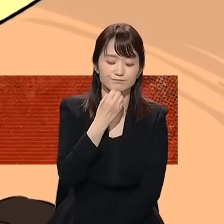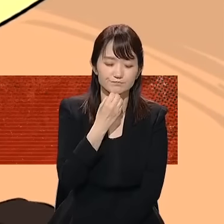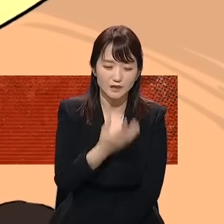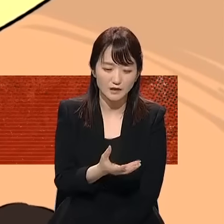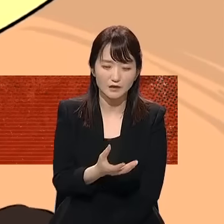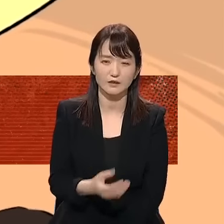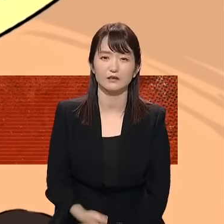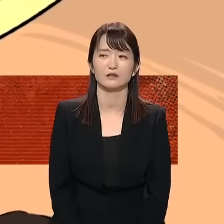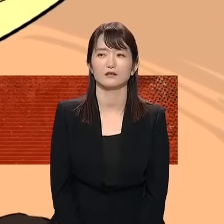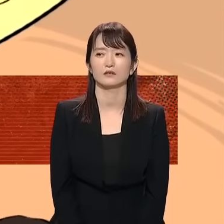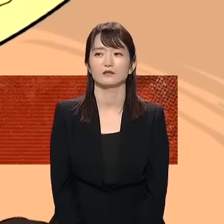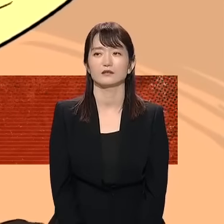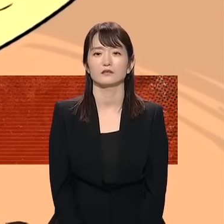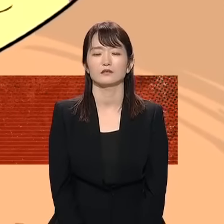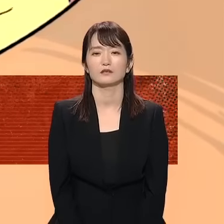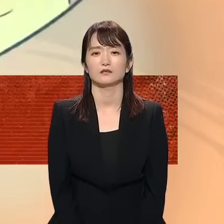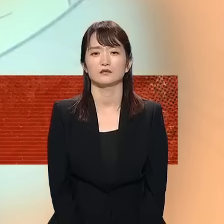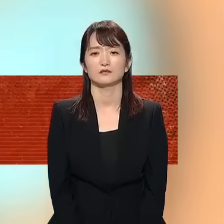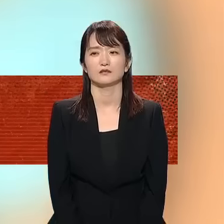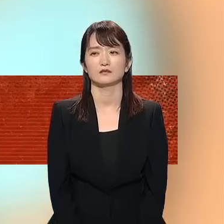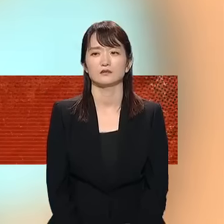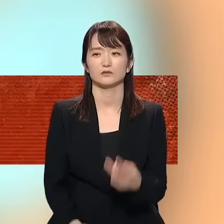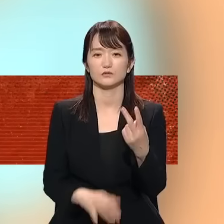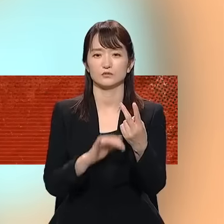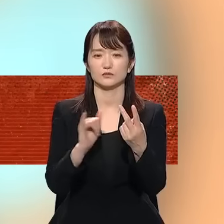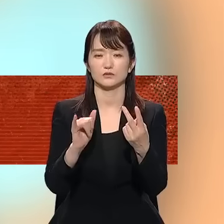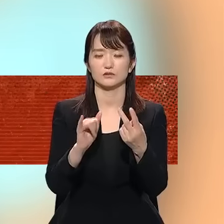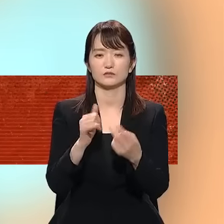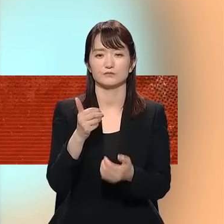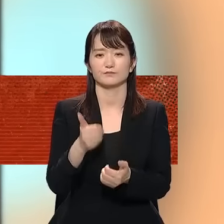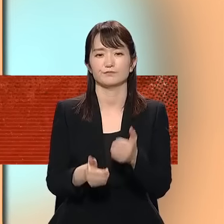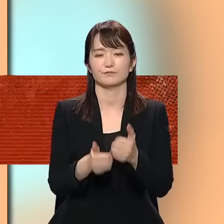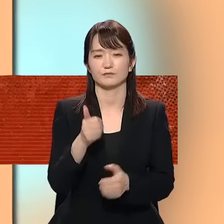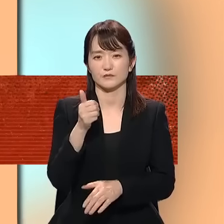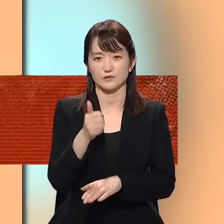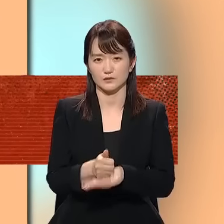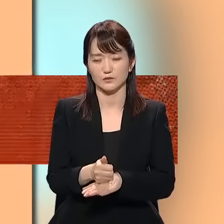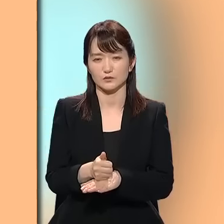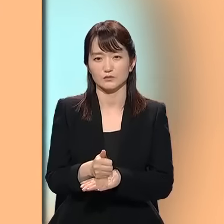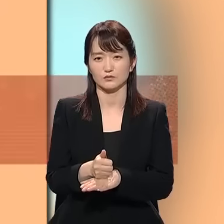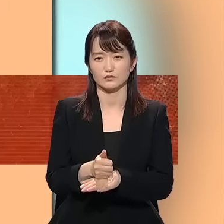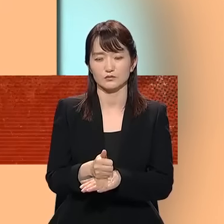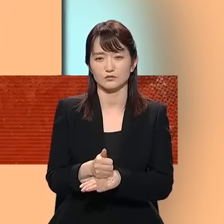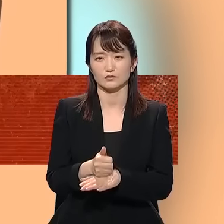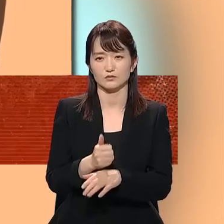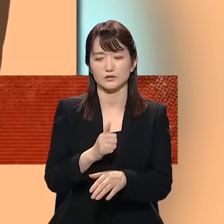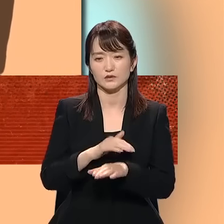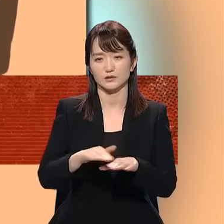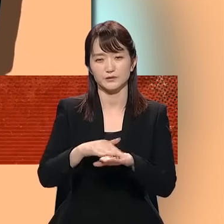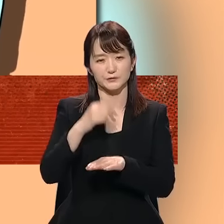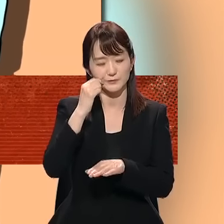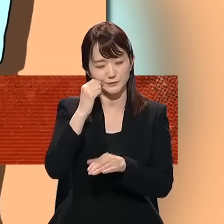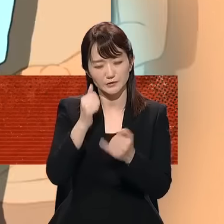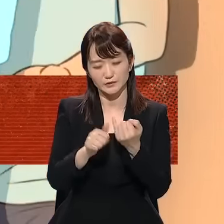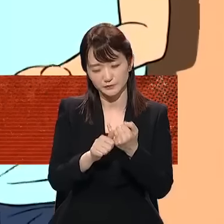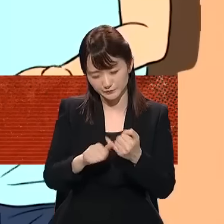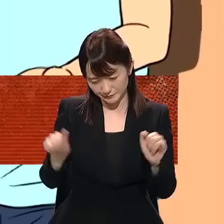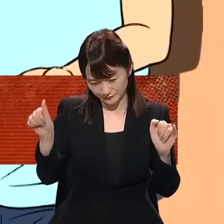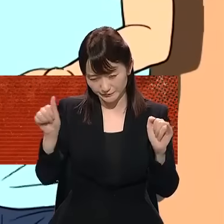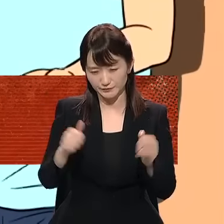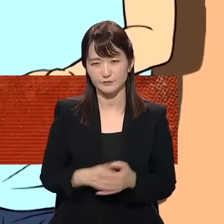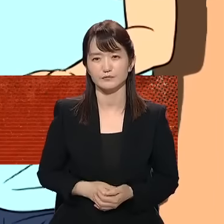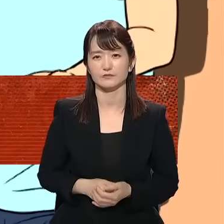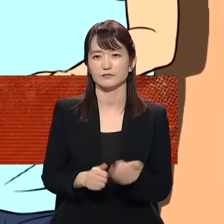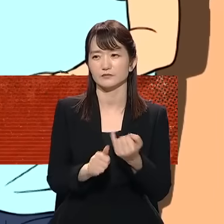했습니다 그래서이 둘 사이에 갈등이 생겼고 결국에는 그것을 이기지 못하고 이혼을 선택했습니다 아 남편